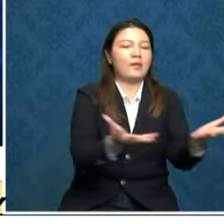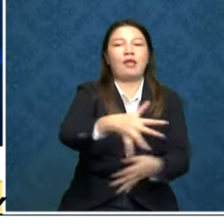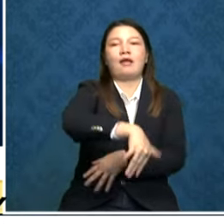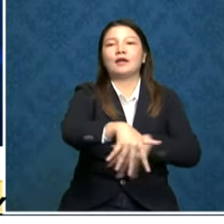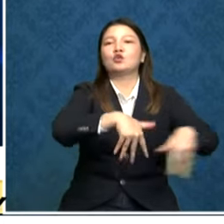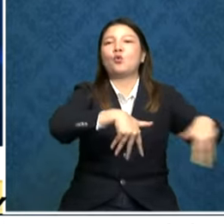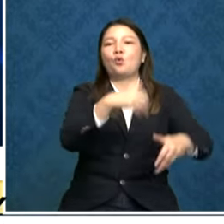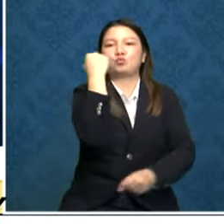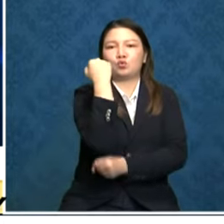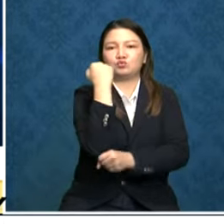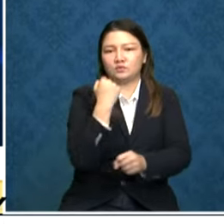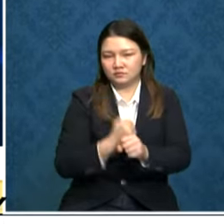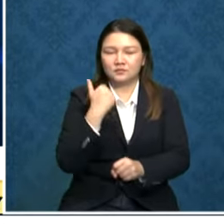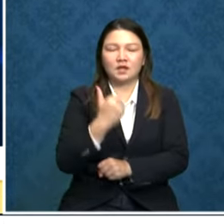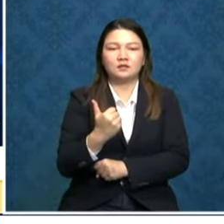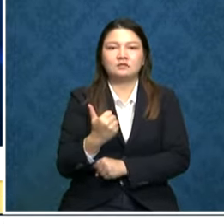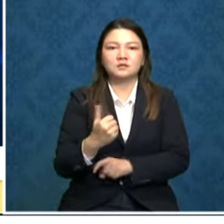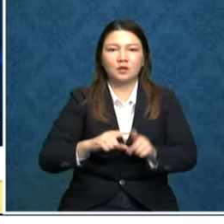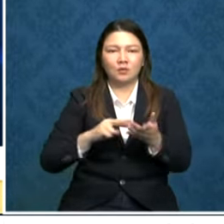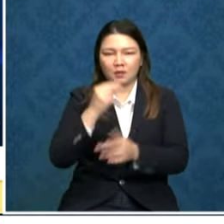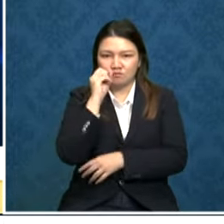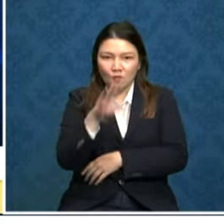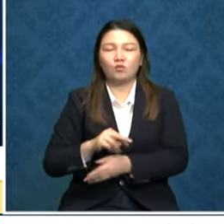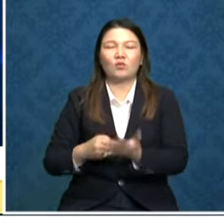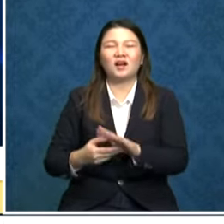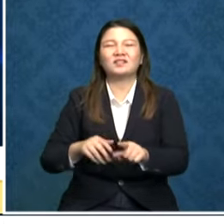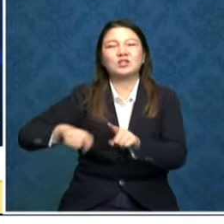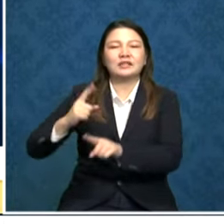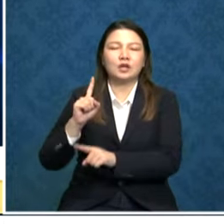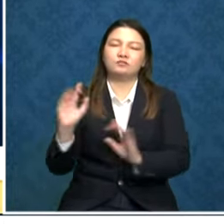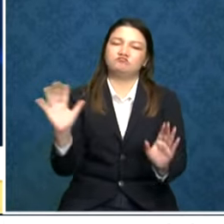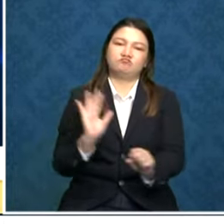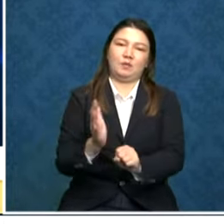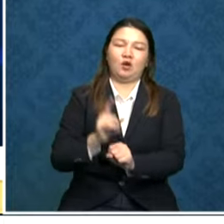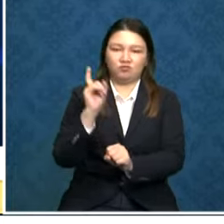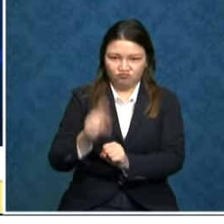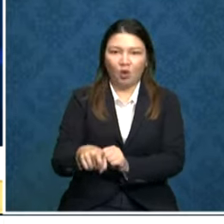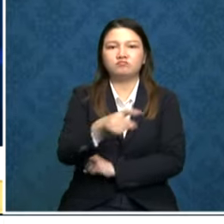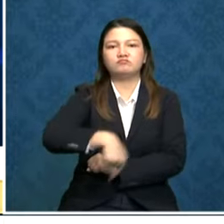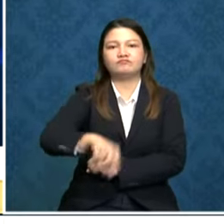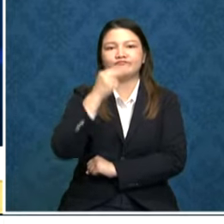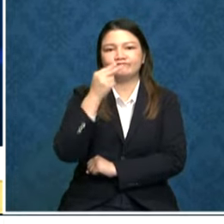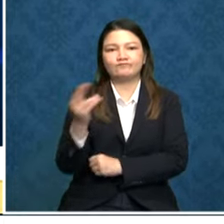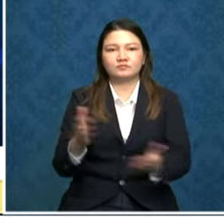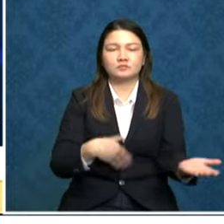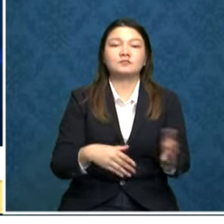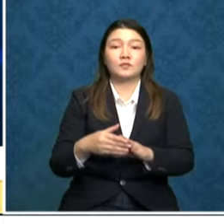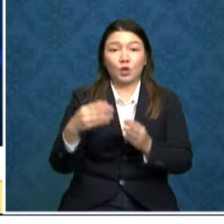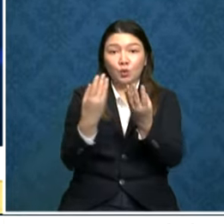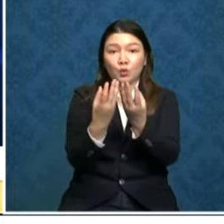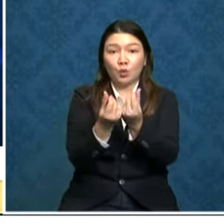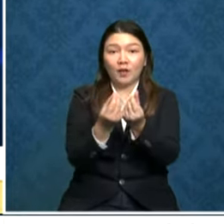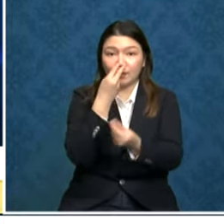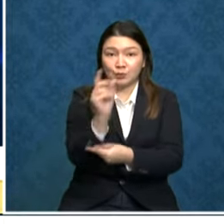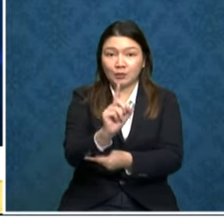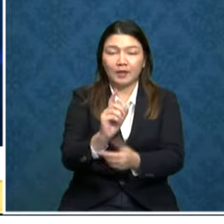ต้องพูดถึงรายได้และไม่สามารถพูดถึงเพียงรายจ่ายเพียงอย่างเดียวก็ได้ครับทุกท่านครับตัวเลขในแผนภาพนี้นอก